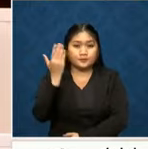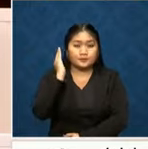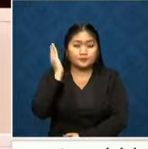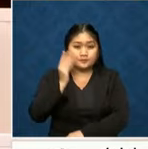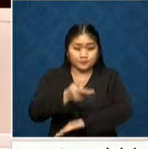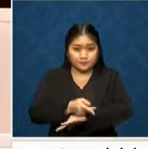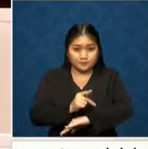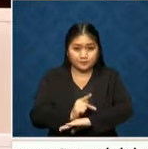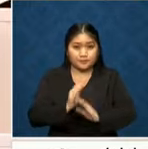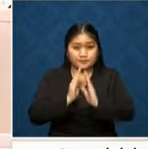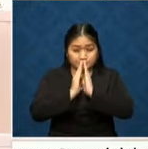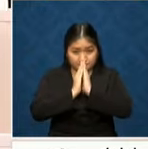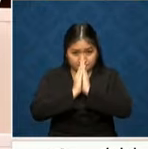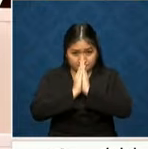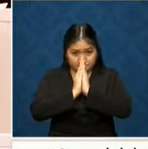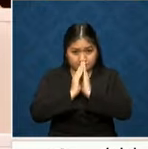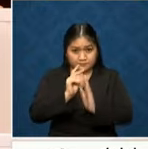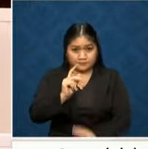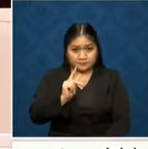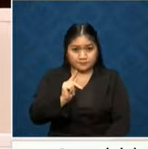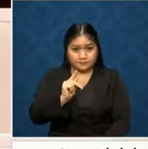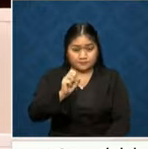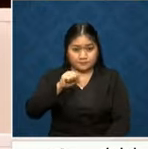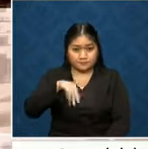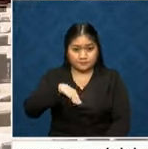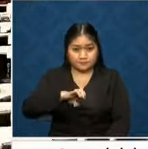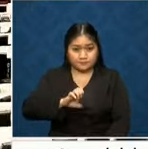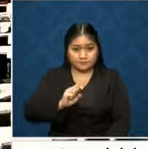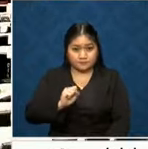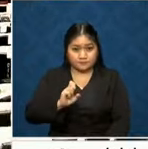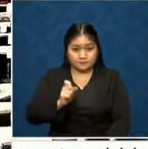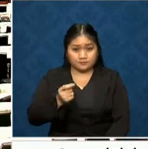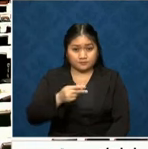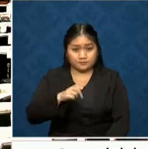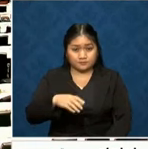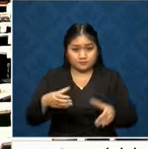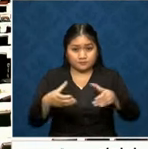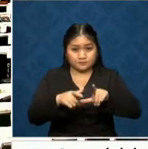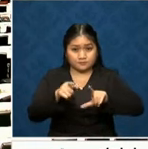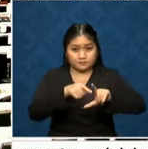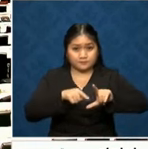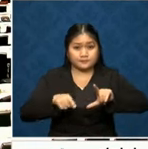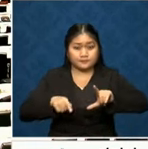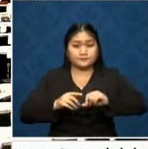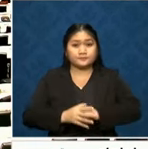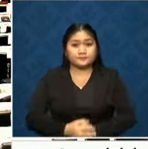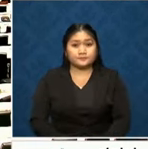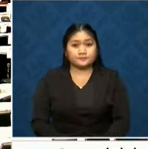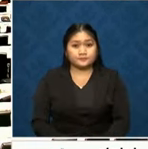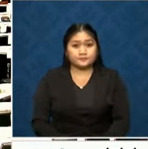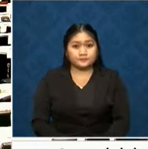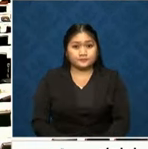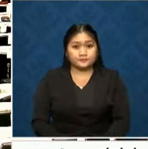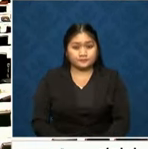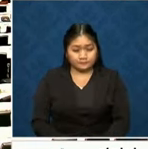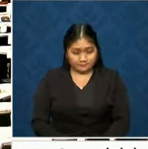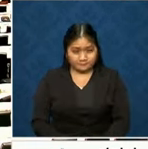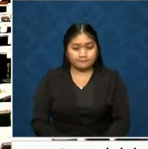านสภาที่เคารพครับผมอภิสิทธิ์ไล่ศัตรูไกลบัญชีรายชื่อก้าวไกลนะครับก่อนอื่น